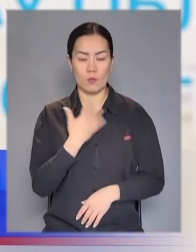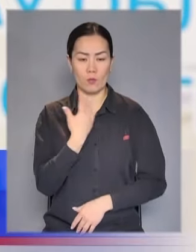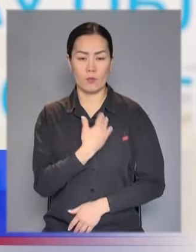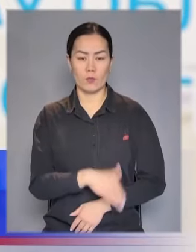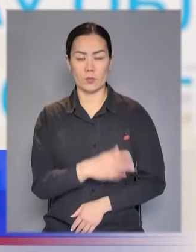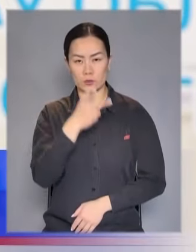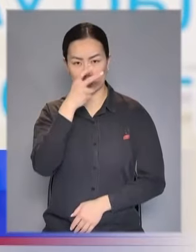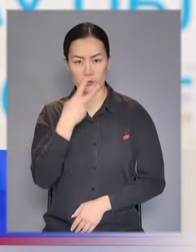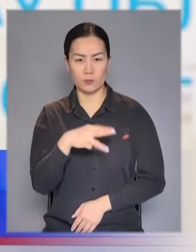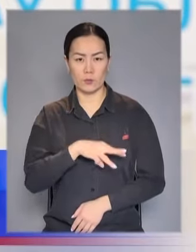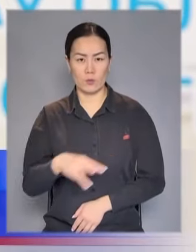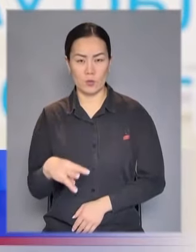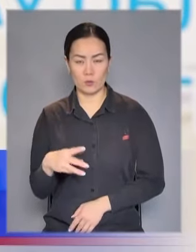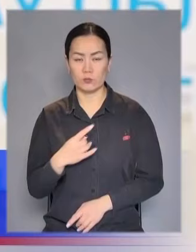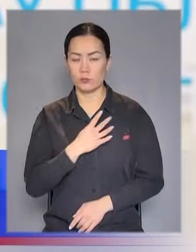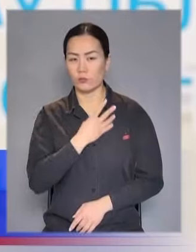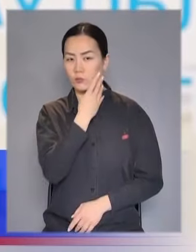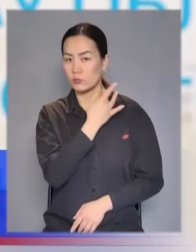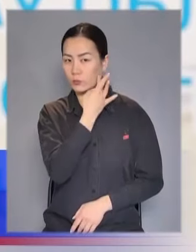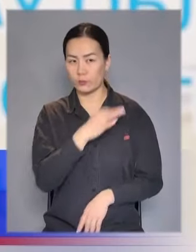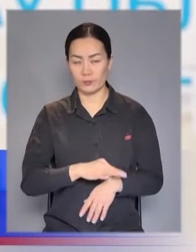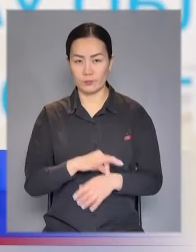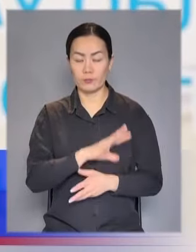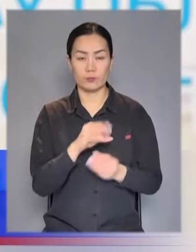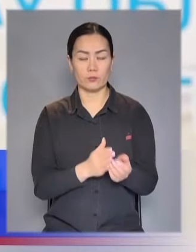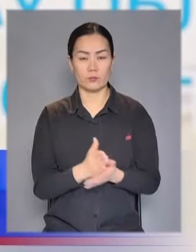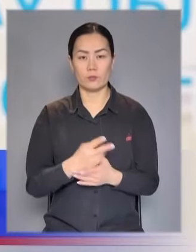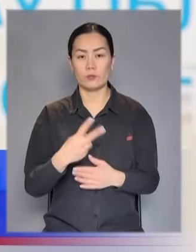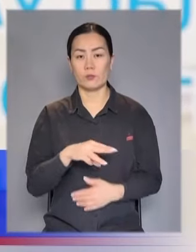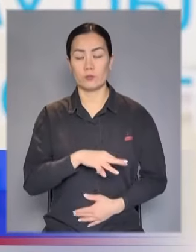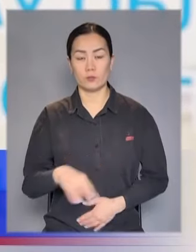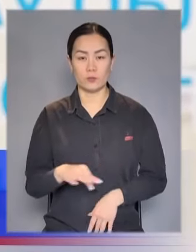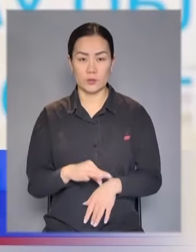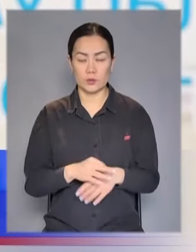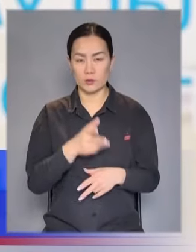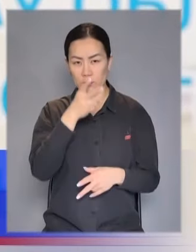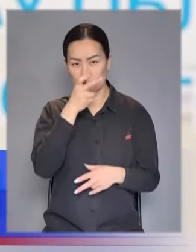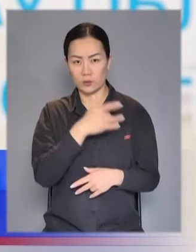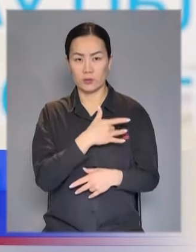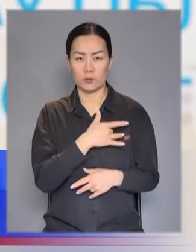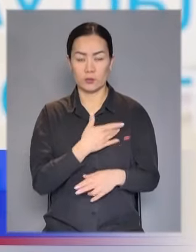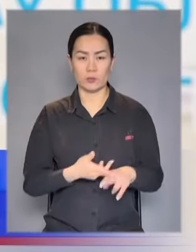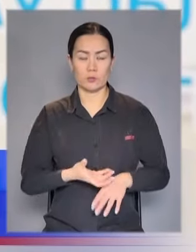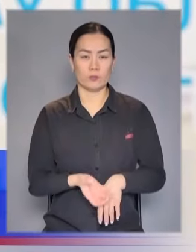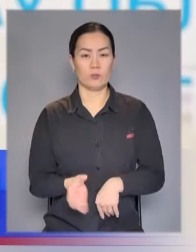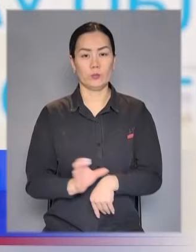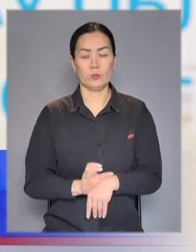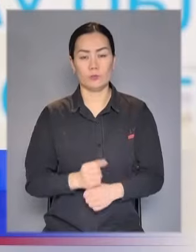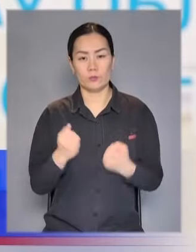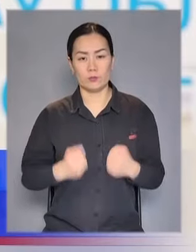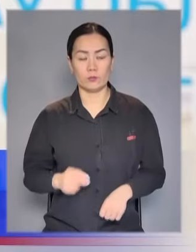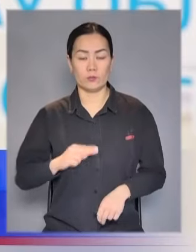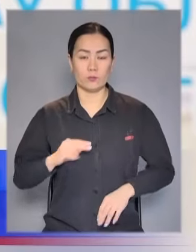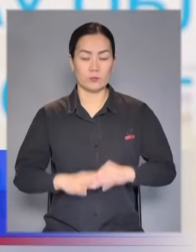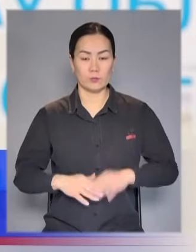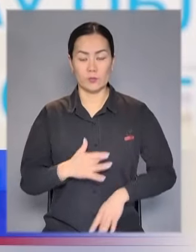радиацией руку в плечо, возможно, в ухо, и продолжительность этих болей больше, чем 20 минут, она усиливается при нагрузке